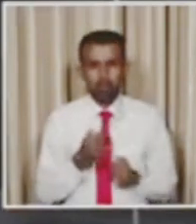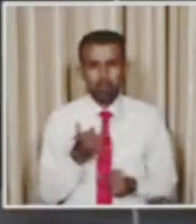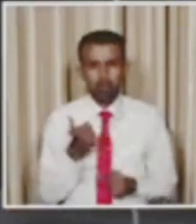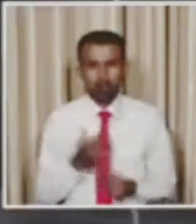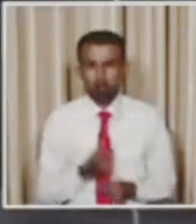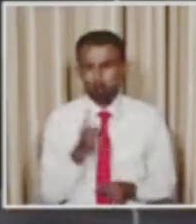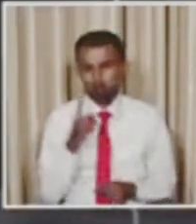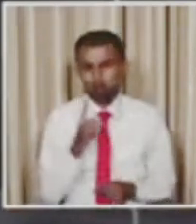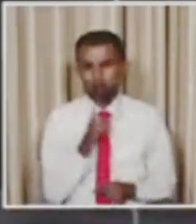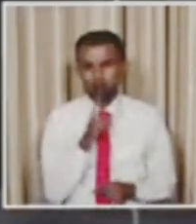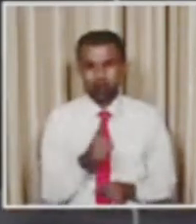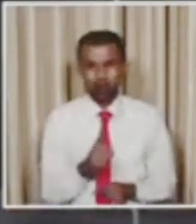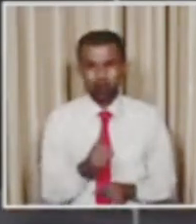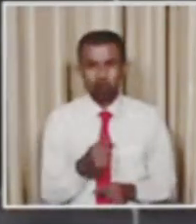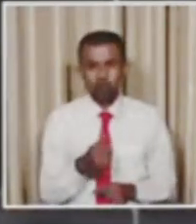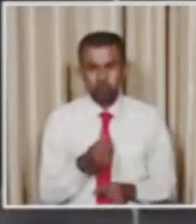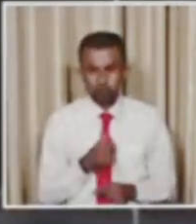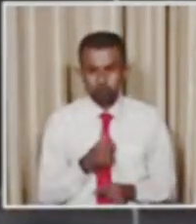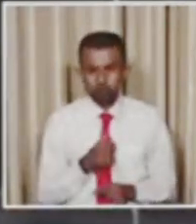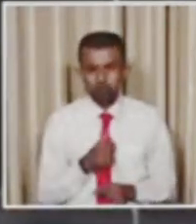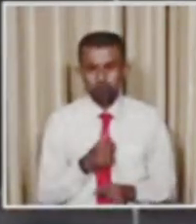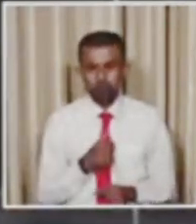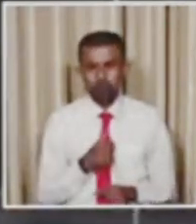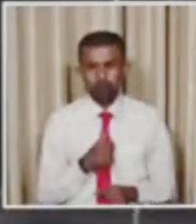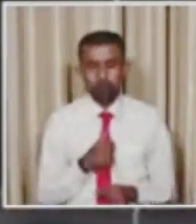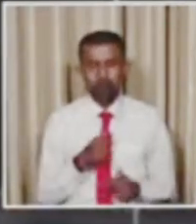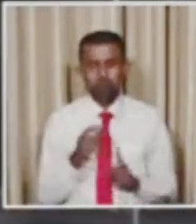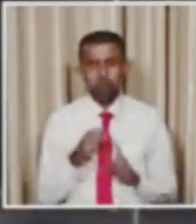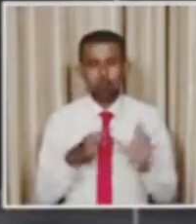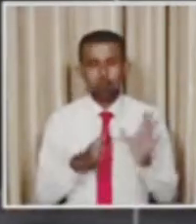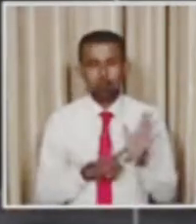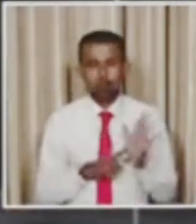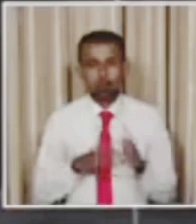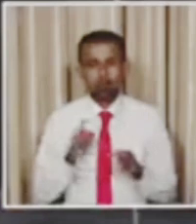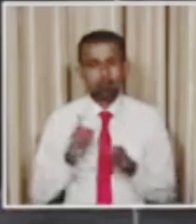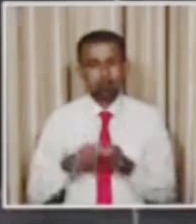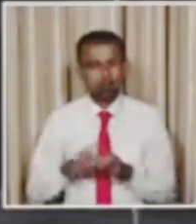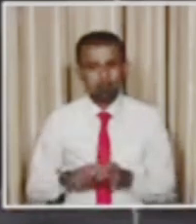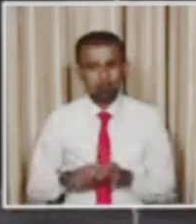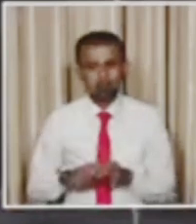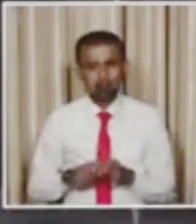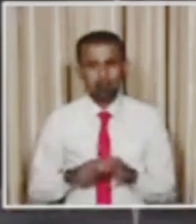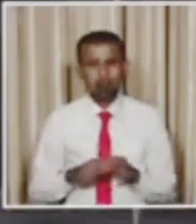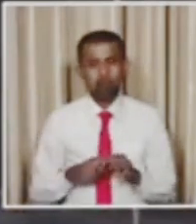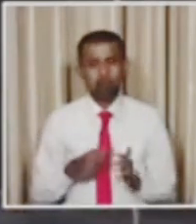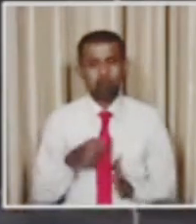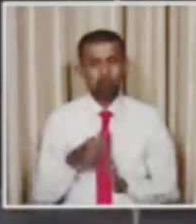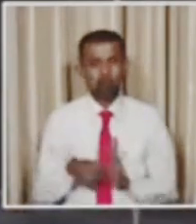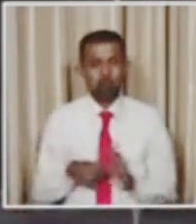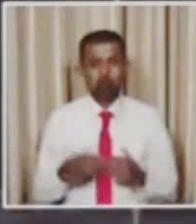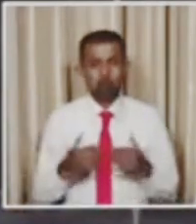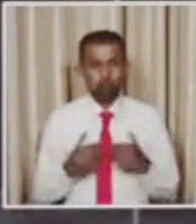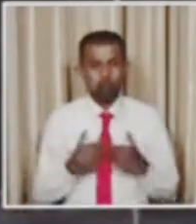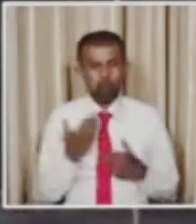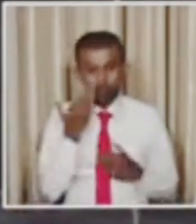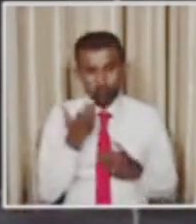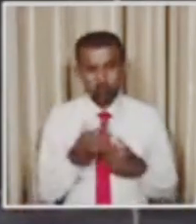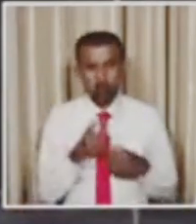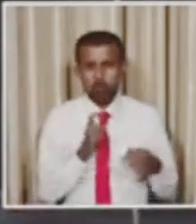කරුණක් කෙරේ අවධානය යොමු කරන්න කැමතියි. මේ පලස්තීනුවන්ගේ ප්‍රශ්නේ ලංකාවේ අපි මුහුණ දීපු